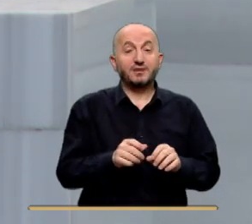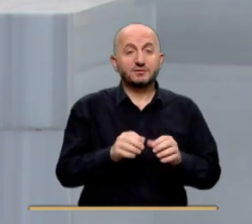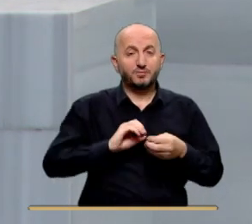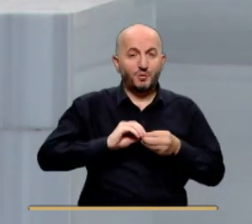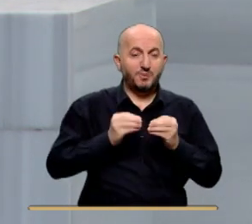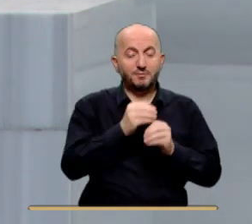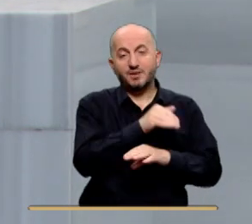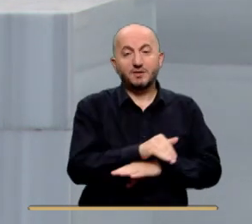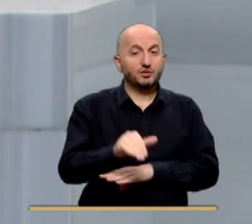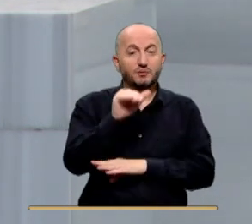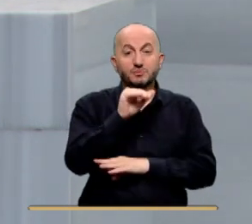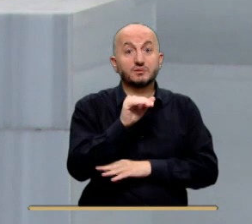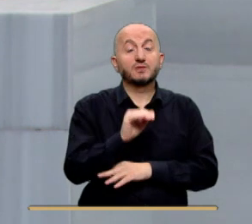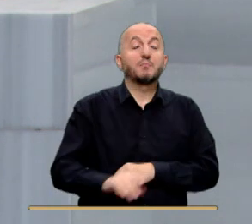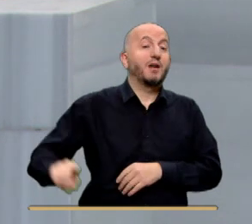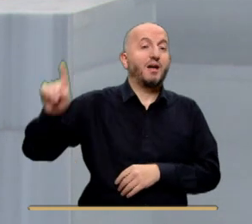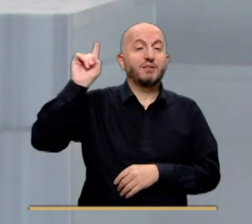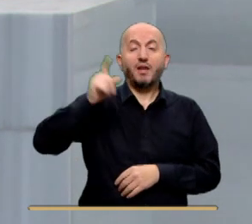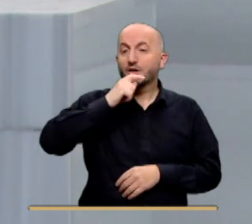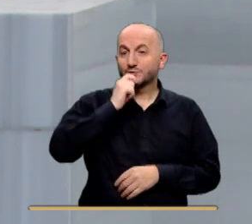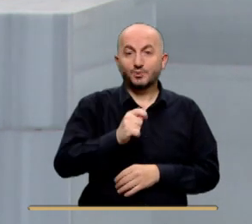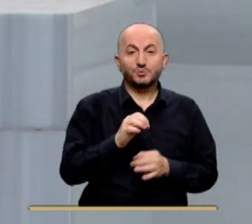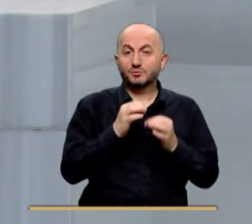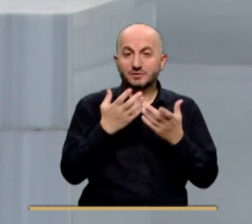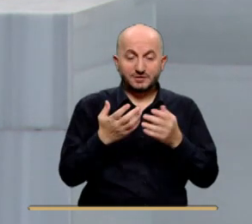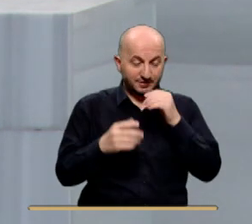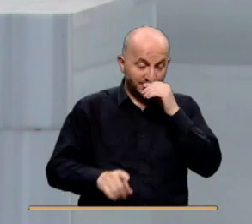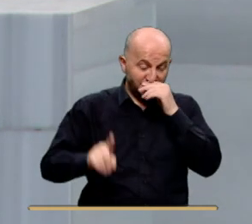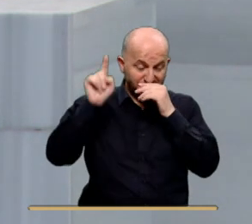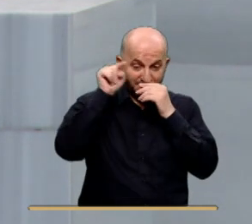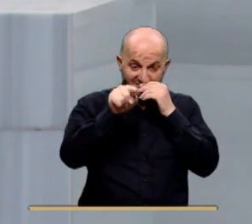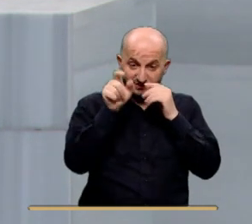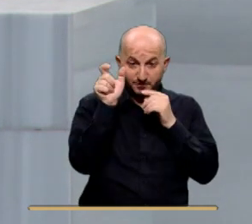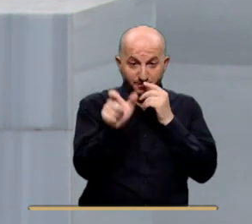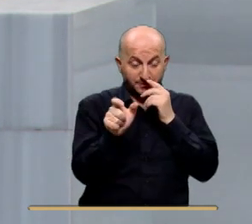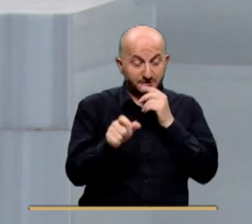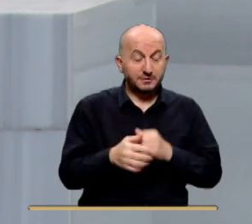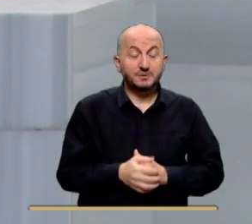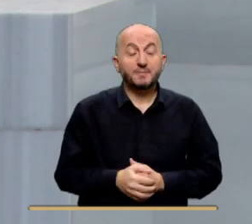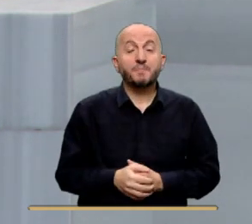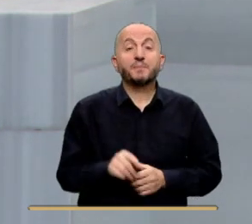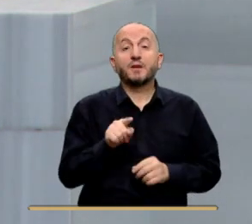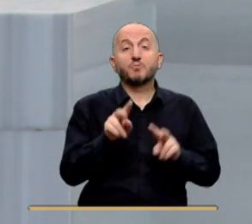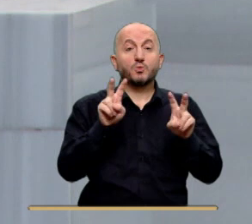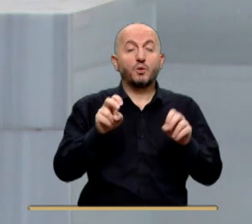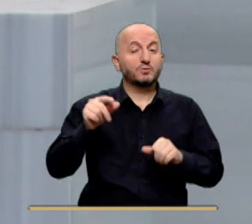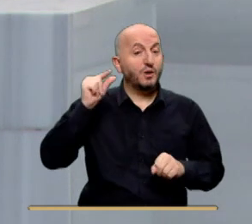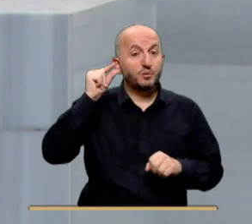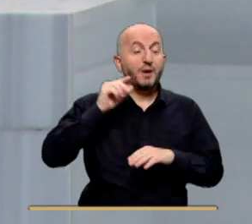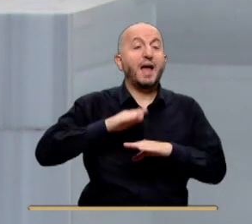sıkıntılar çekmiştir. Ama Allah'ın vaadi nedir? Allah seni koruyacaktır. Bu konuda